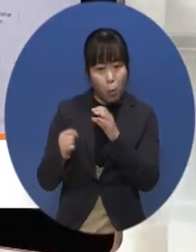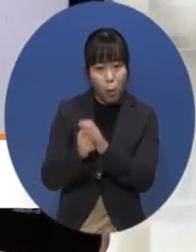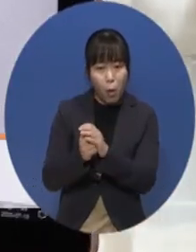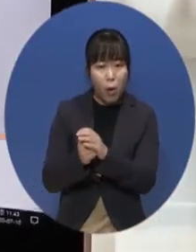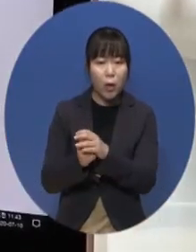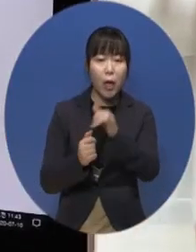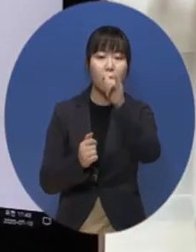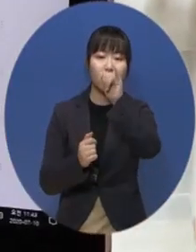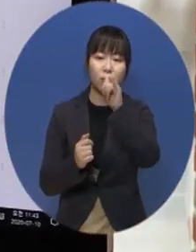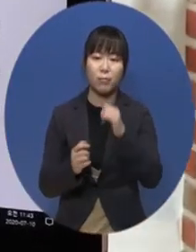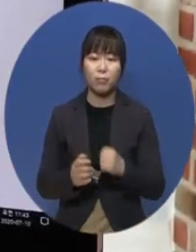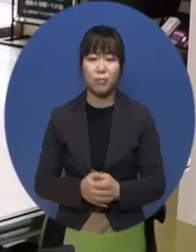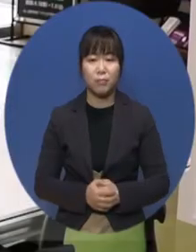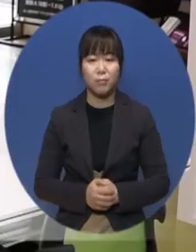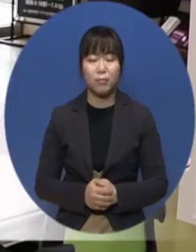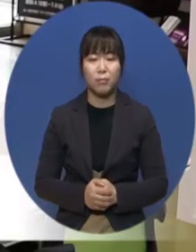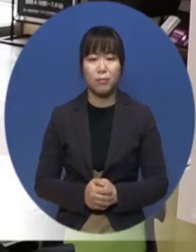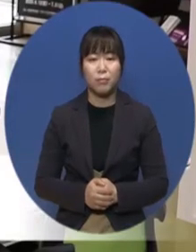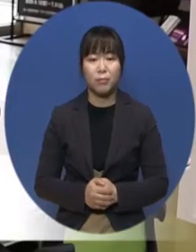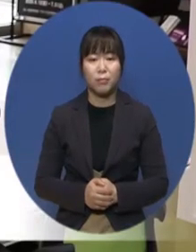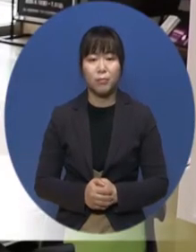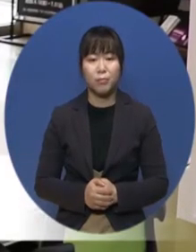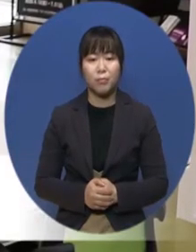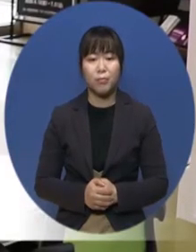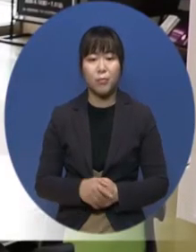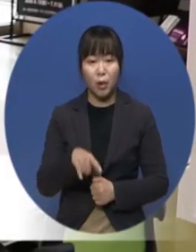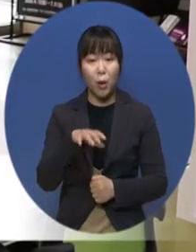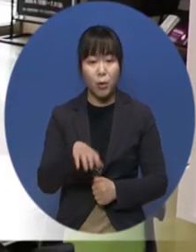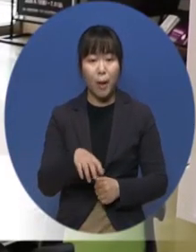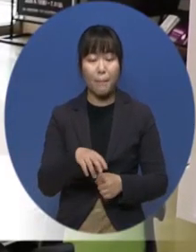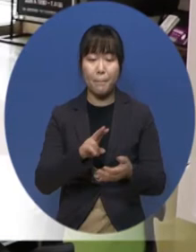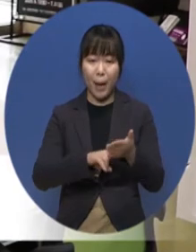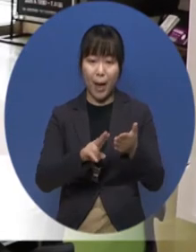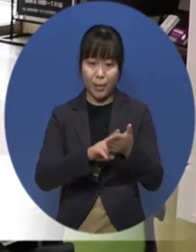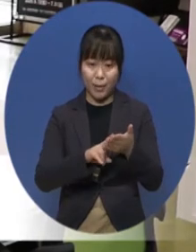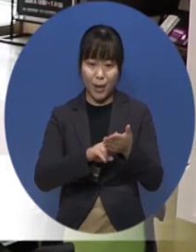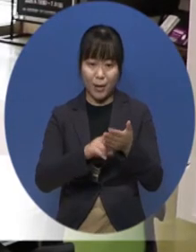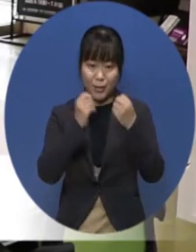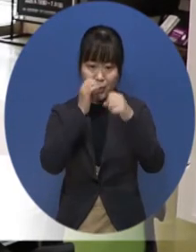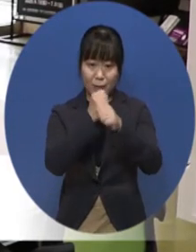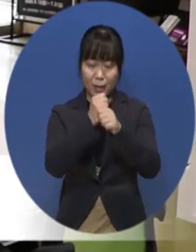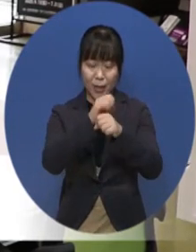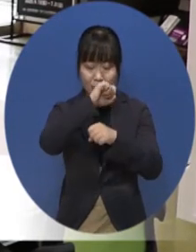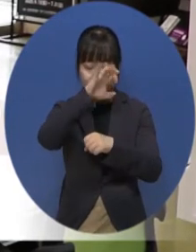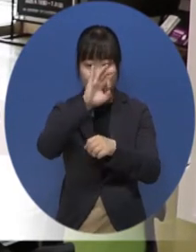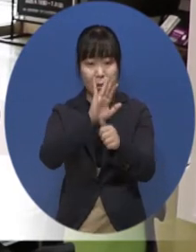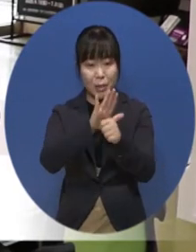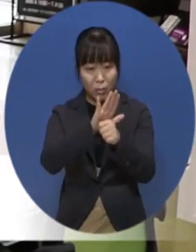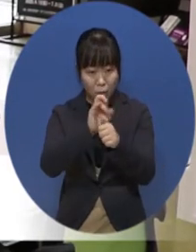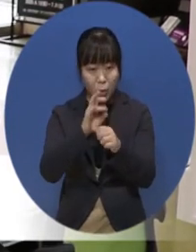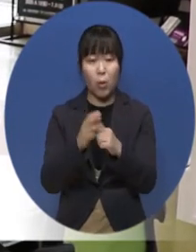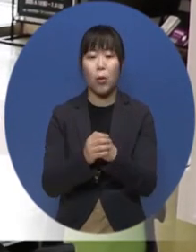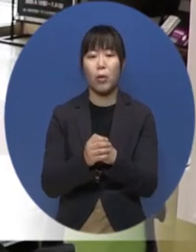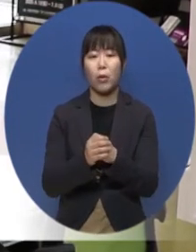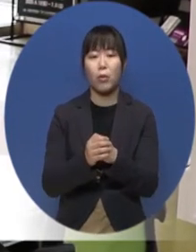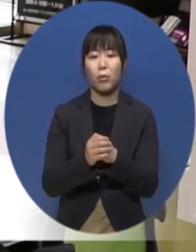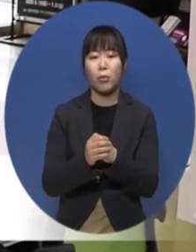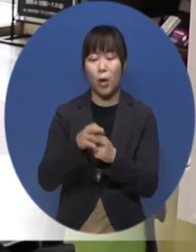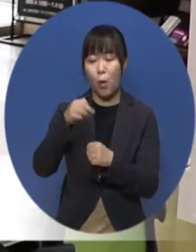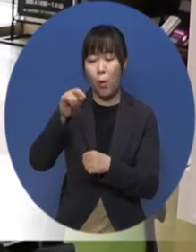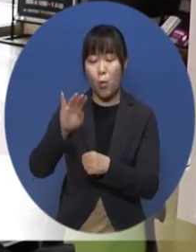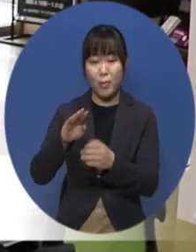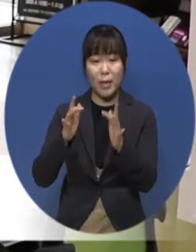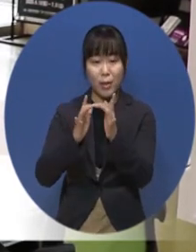것이 특징입니다. 순천 글로벌 웹툰센터는 만화 창 제작 지원과 웹툰 작가 양성